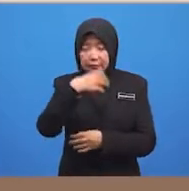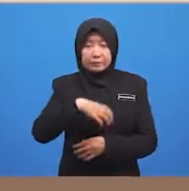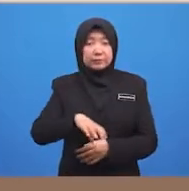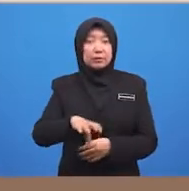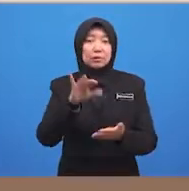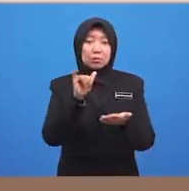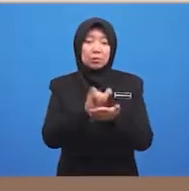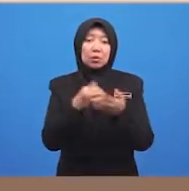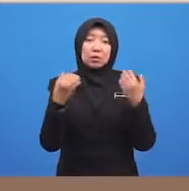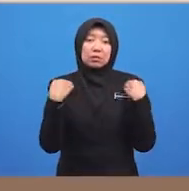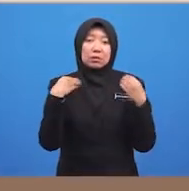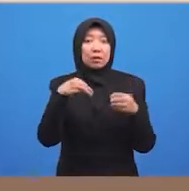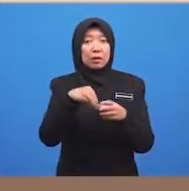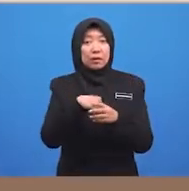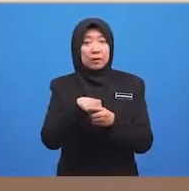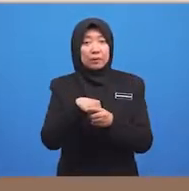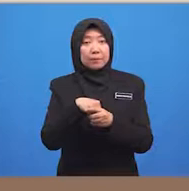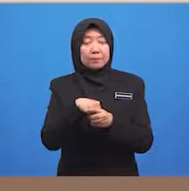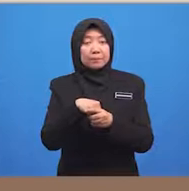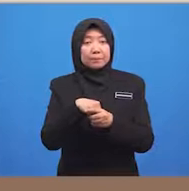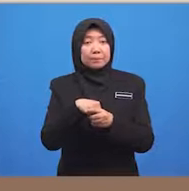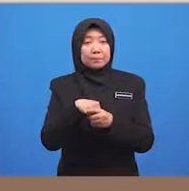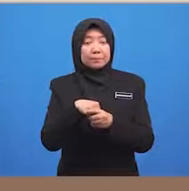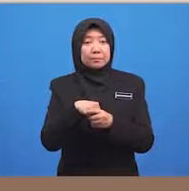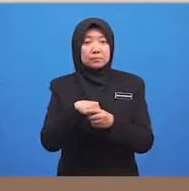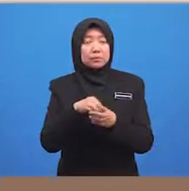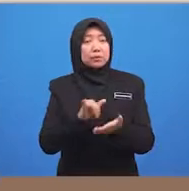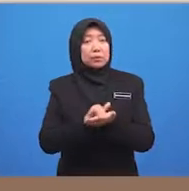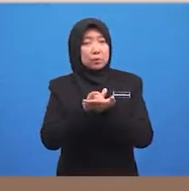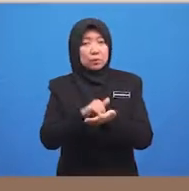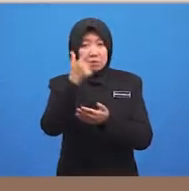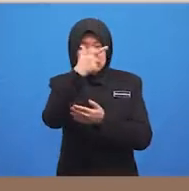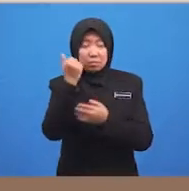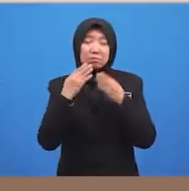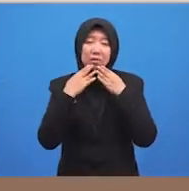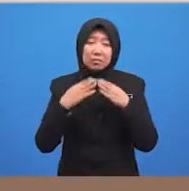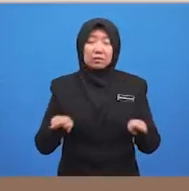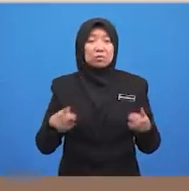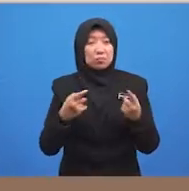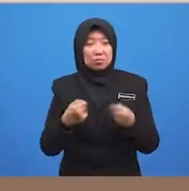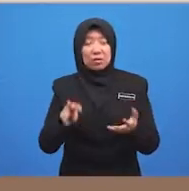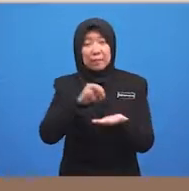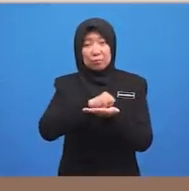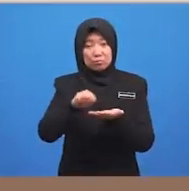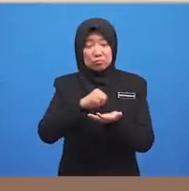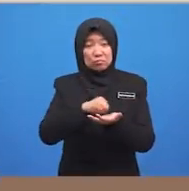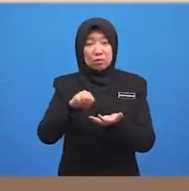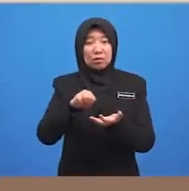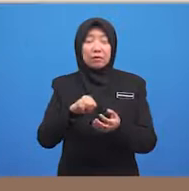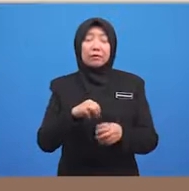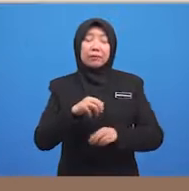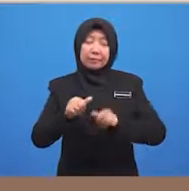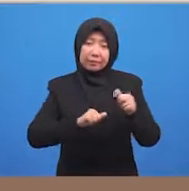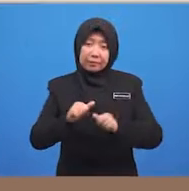tersebut berada dalam keadaan demikian kerana habitatnya telah musnah akibat